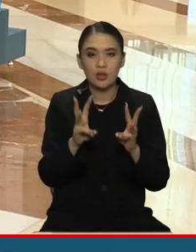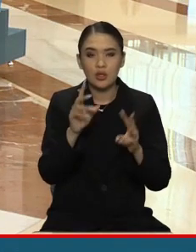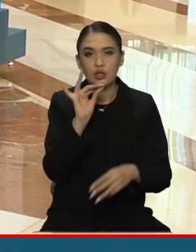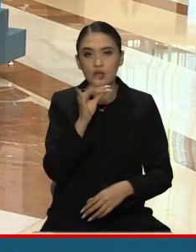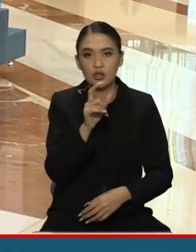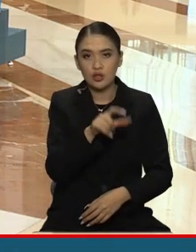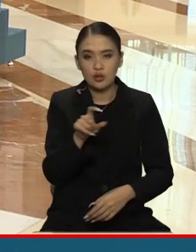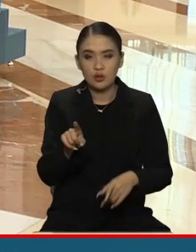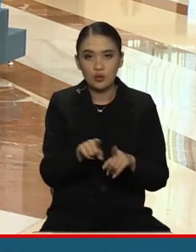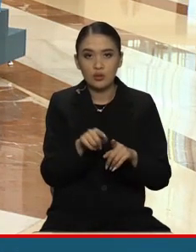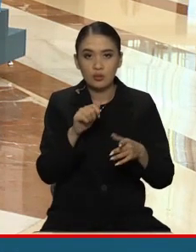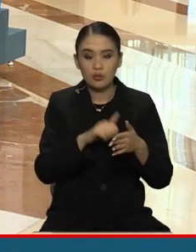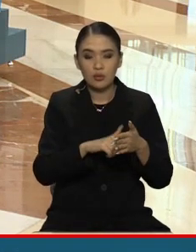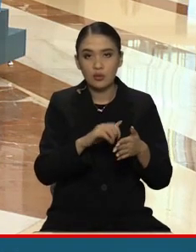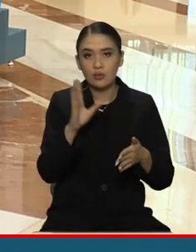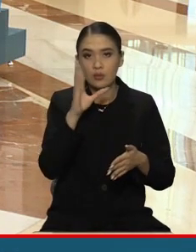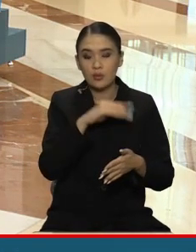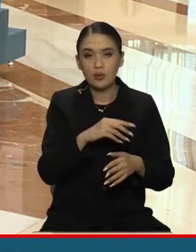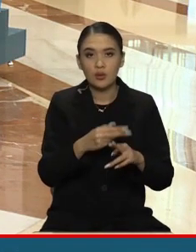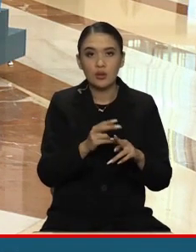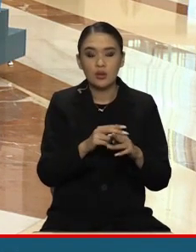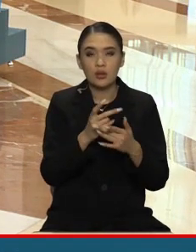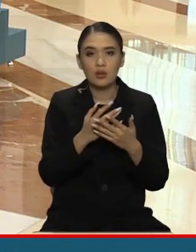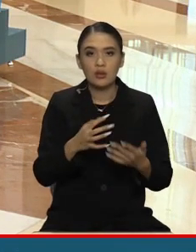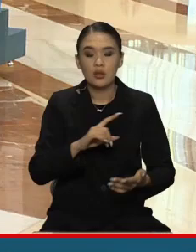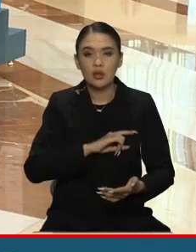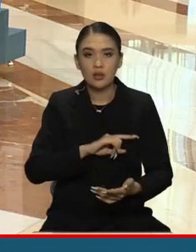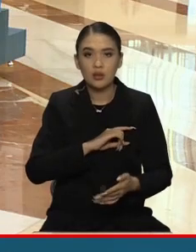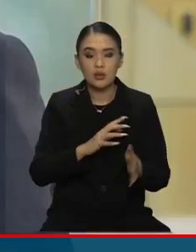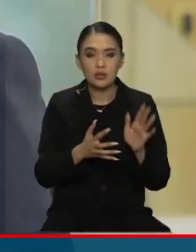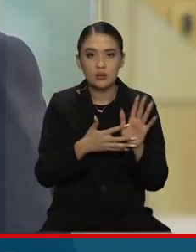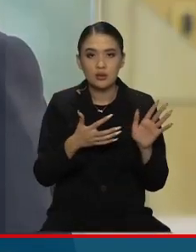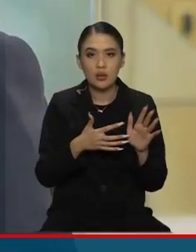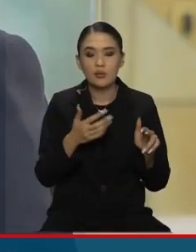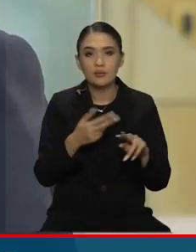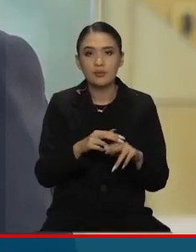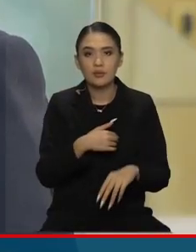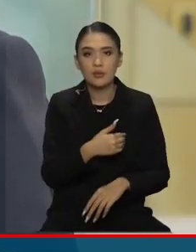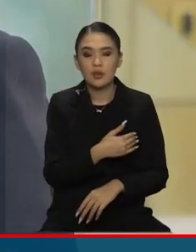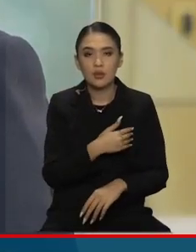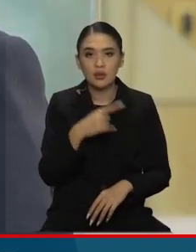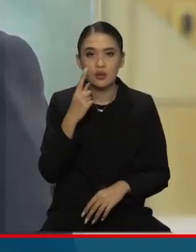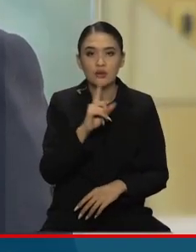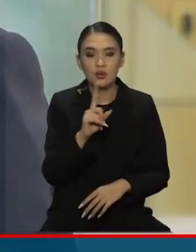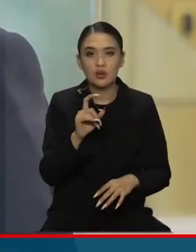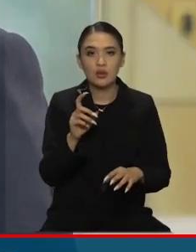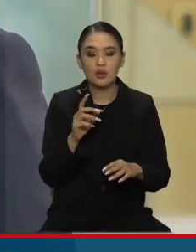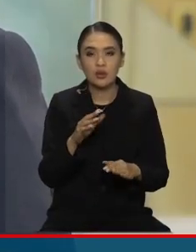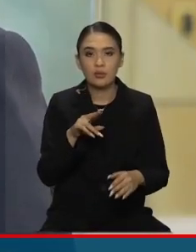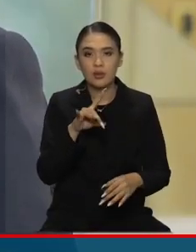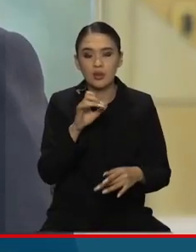понятно могут быть и э организационного характера недостатки то я вам скажу одно на самом деле При